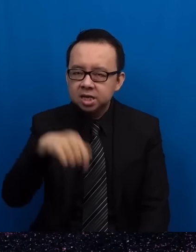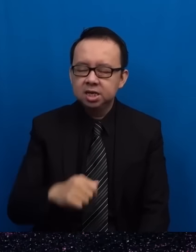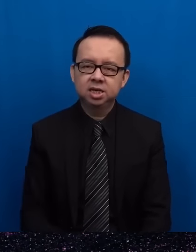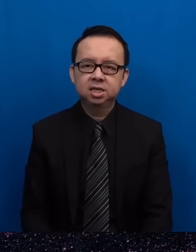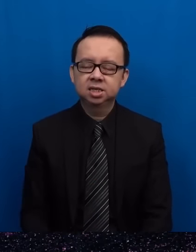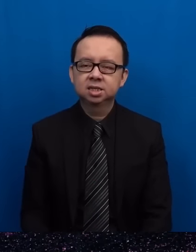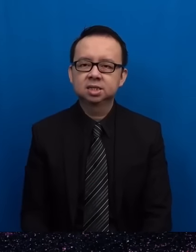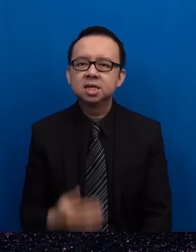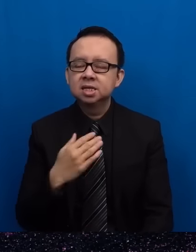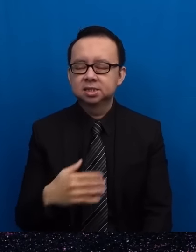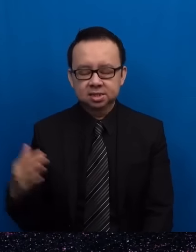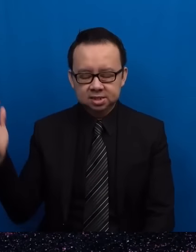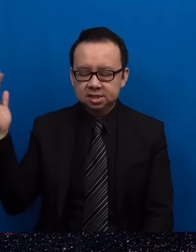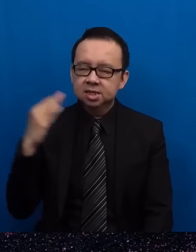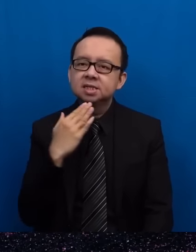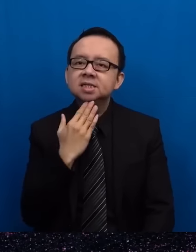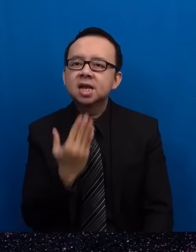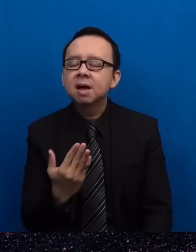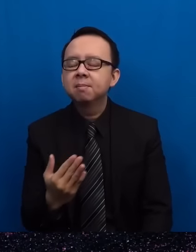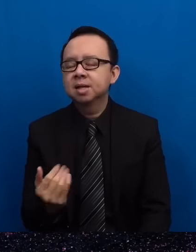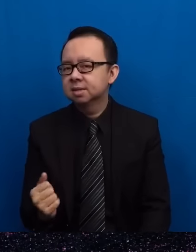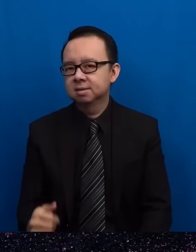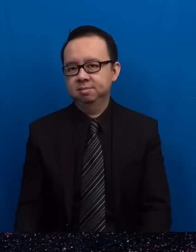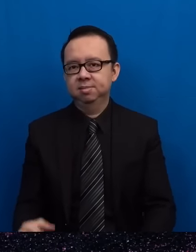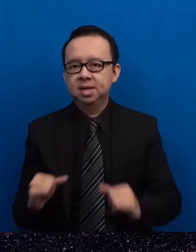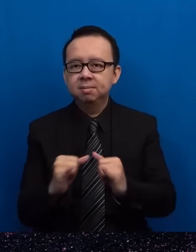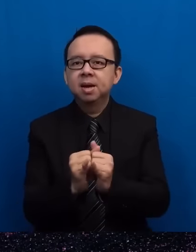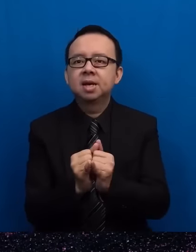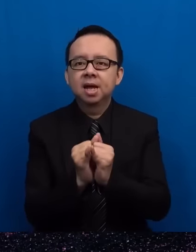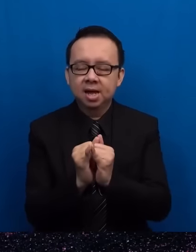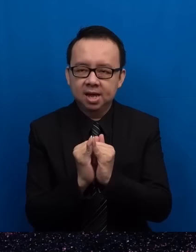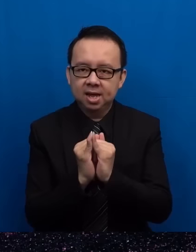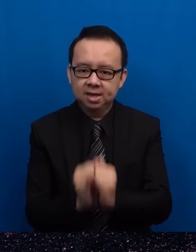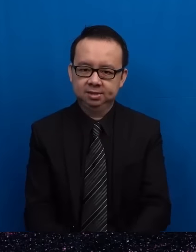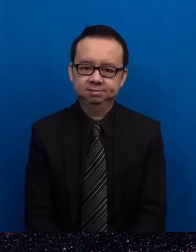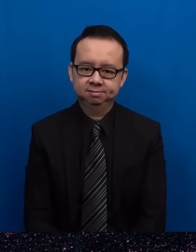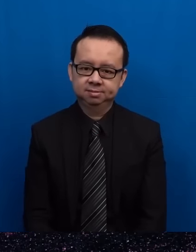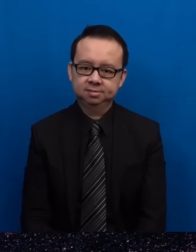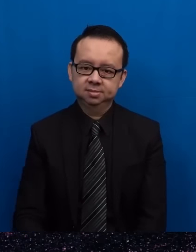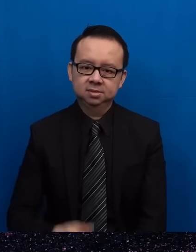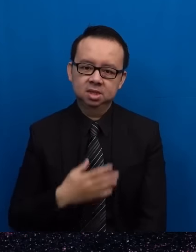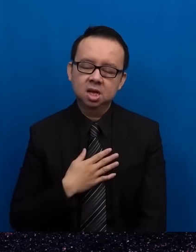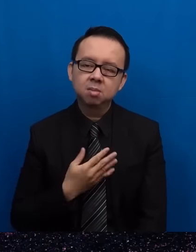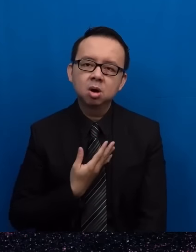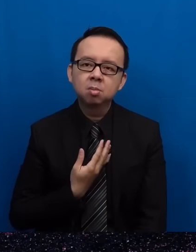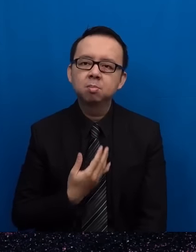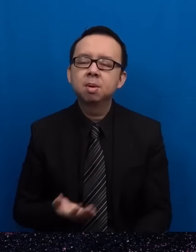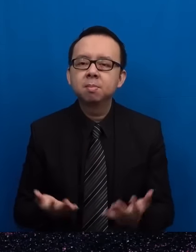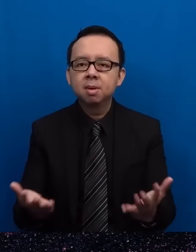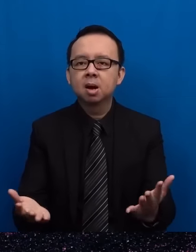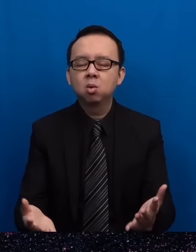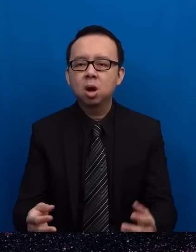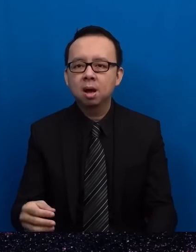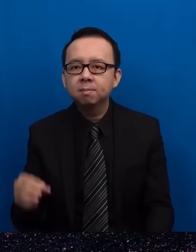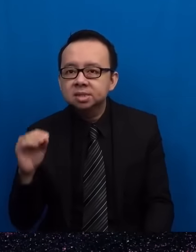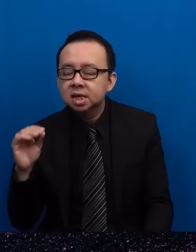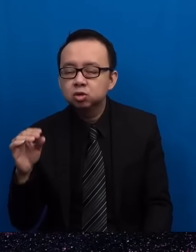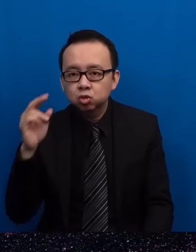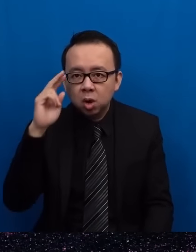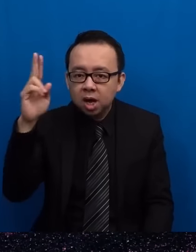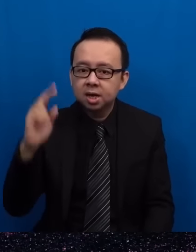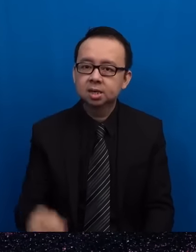selamat beribadah bersama dengan Roh Kudus. Saya ingin sekali membawa sebuah pesan Tuhan tentang kehidupan doa.